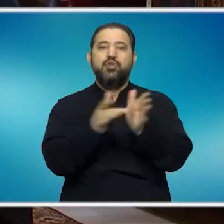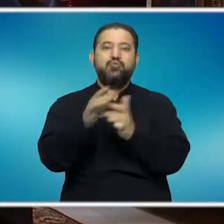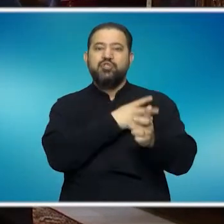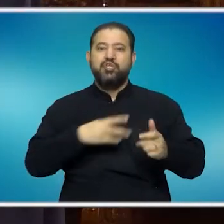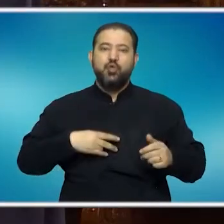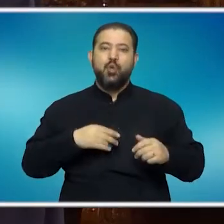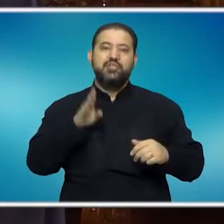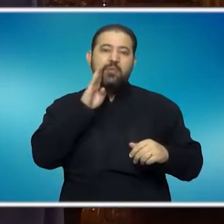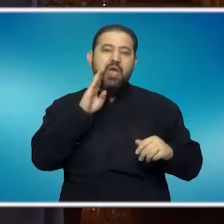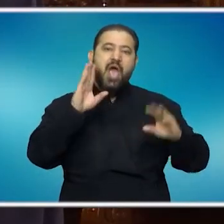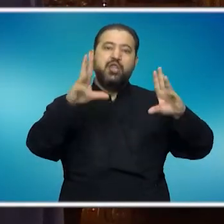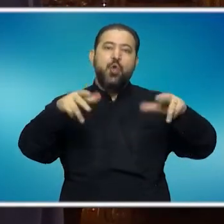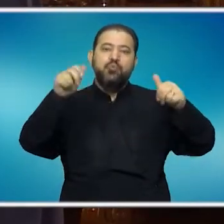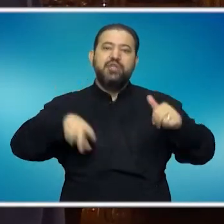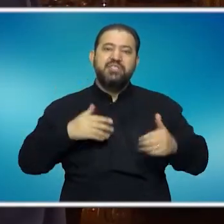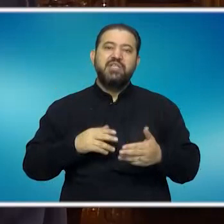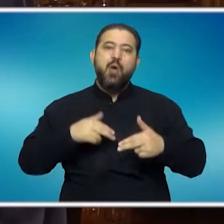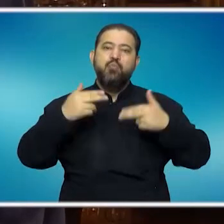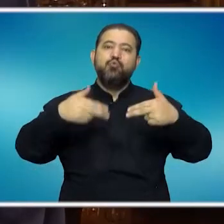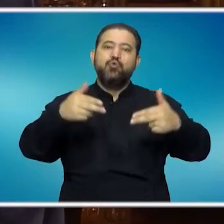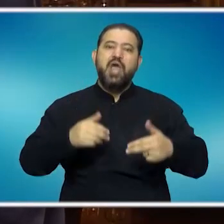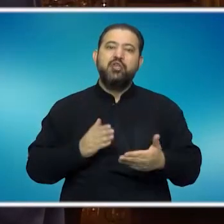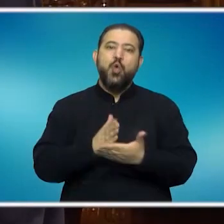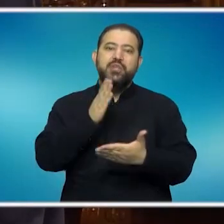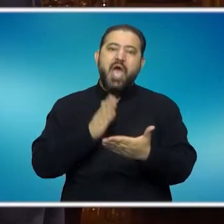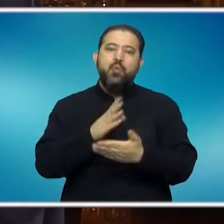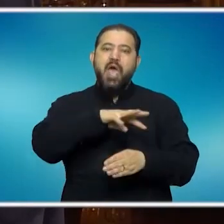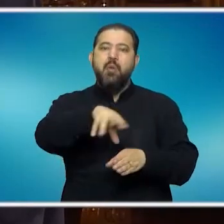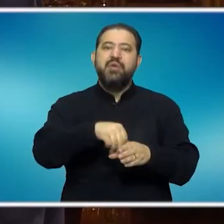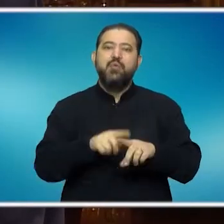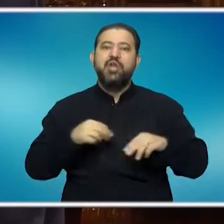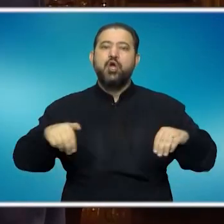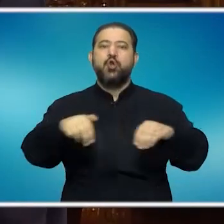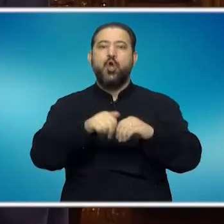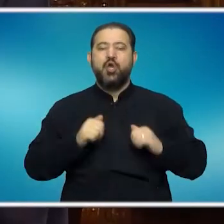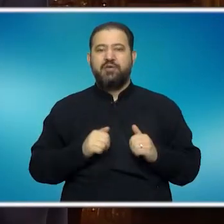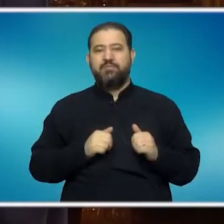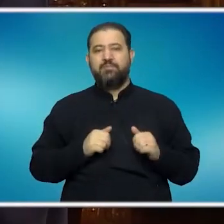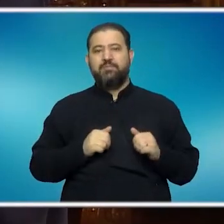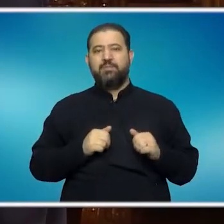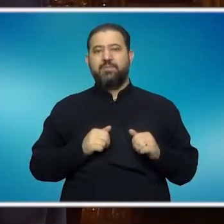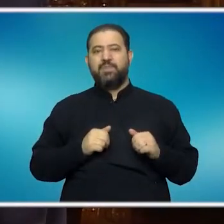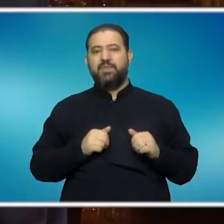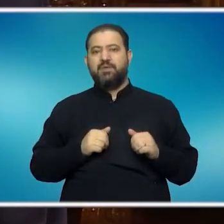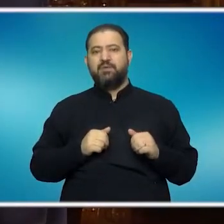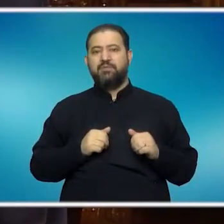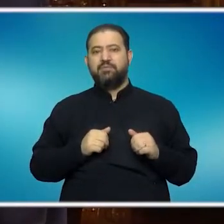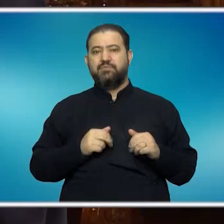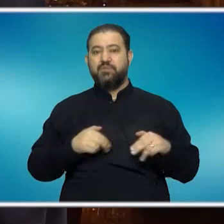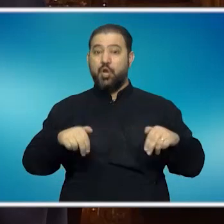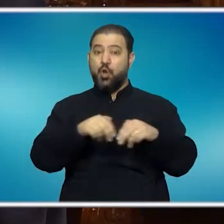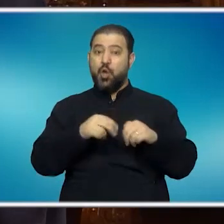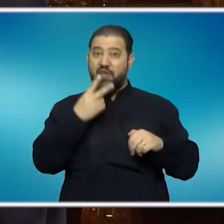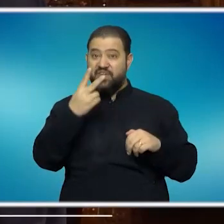toți Sfinții sunt în jurul lui Hristos, spiritual, prin Duhul Sfânt. Ceea ce ne-am stăruit noi acum, ne-am stăruit